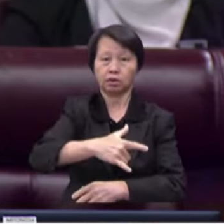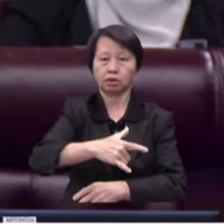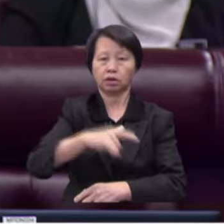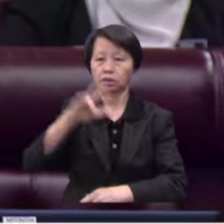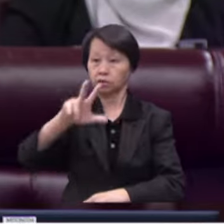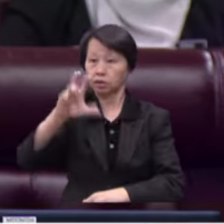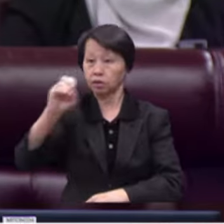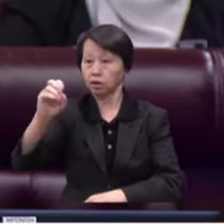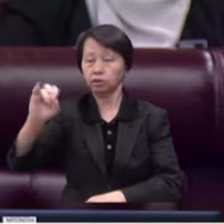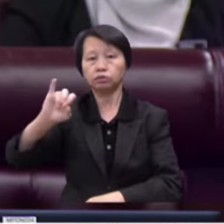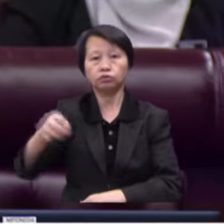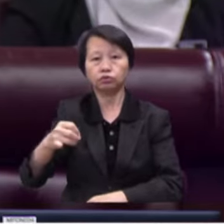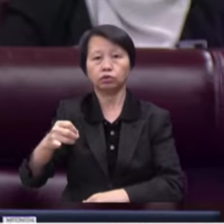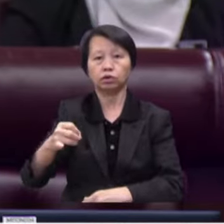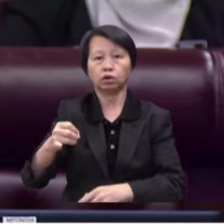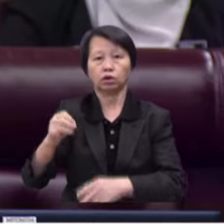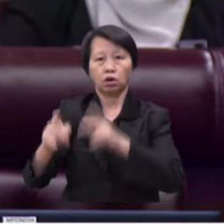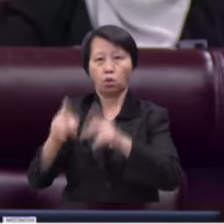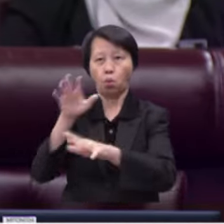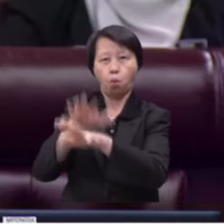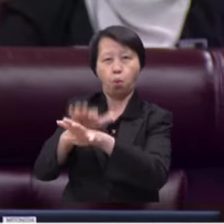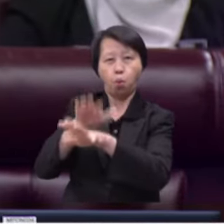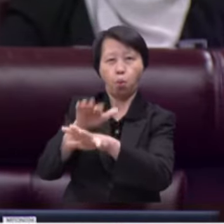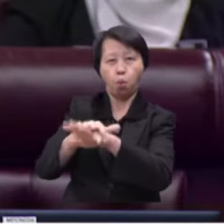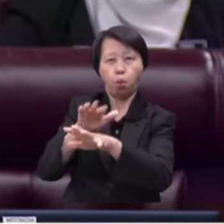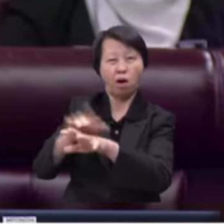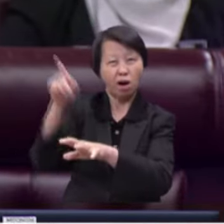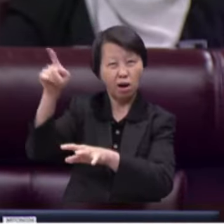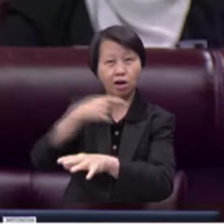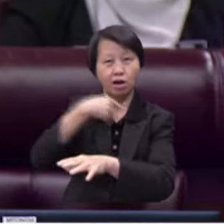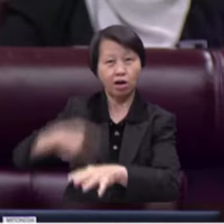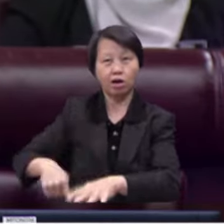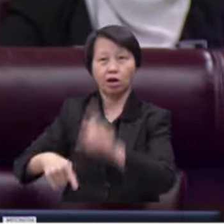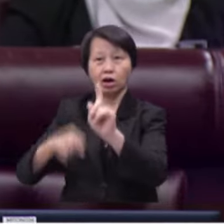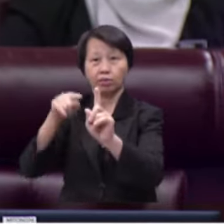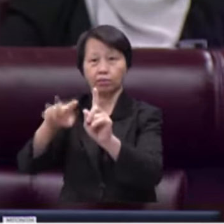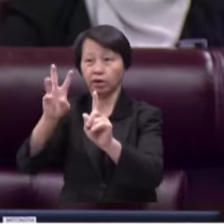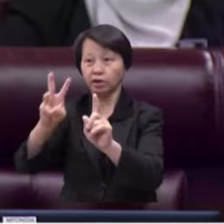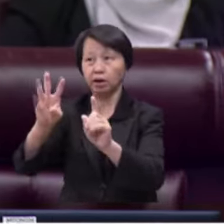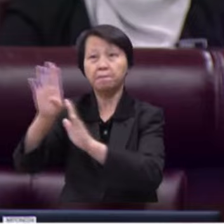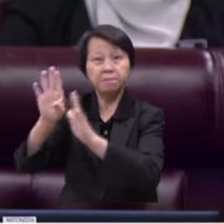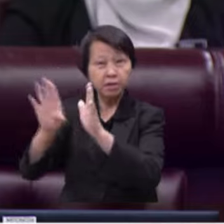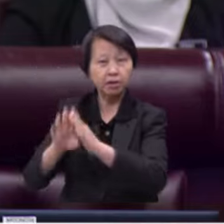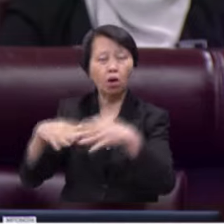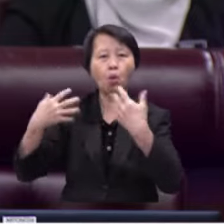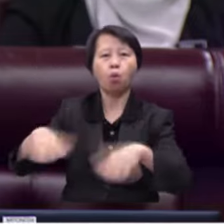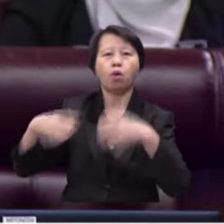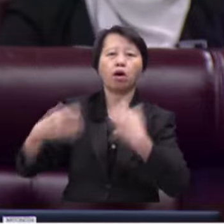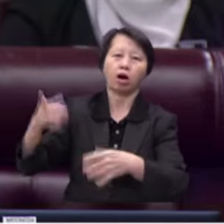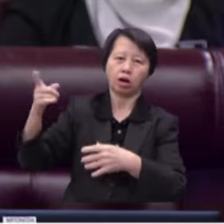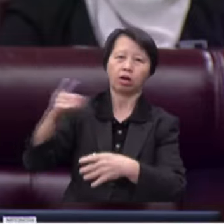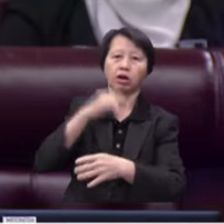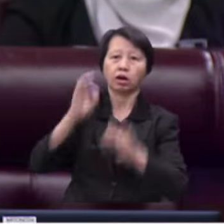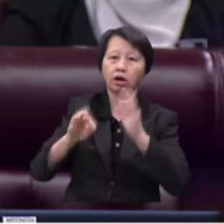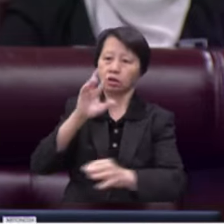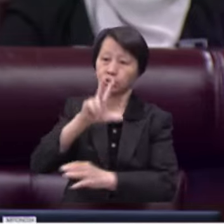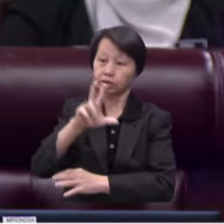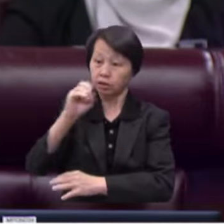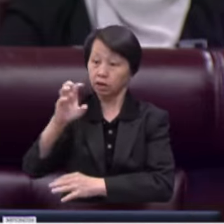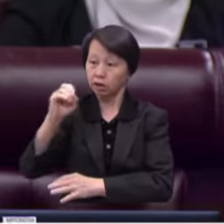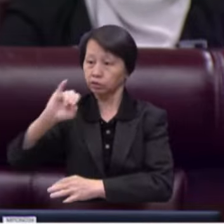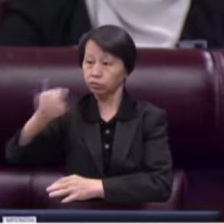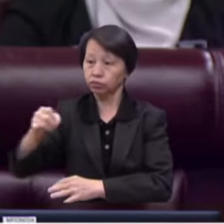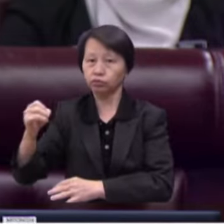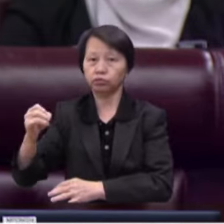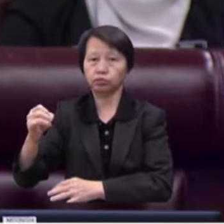300 juta penduduknya Ramai satu bulan 6 billiam lebih kurang berarti kalau 300 juta keluar